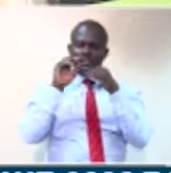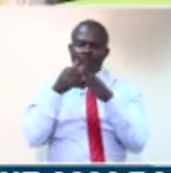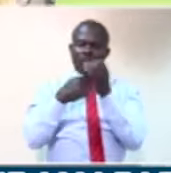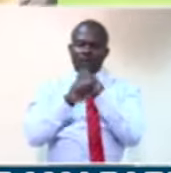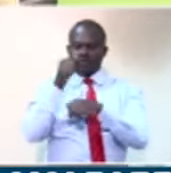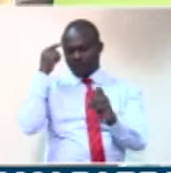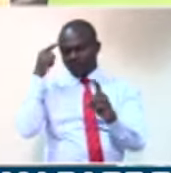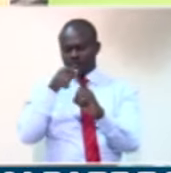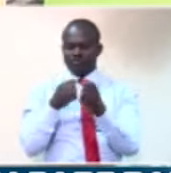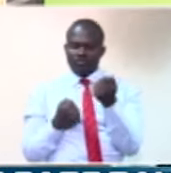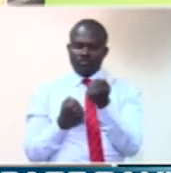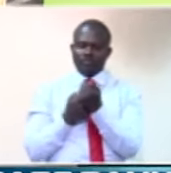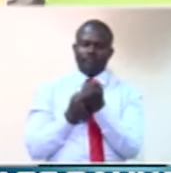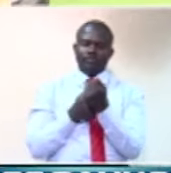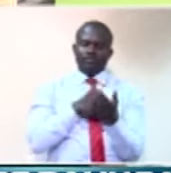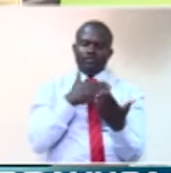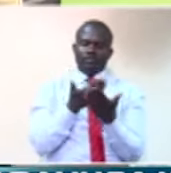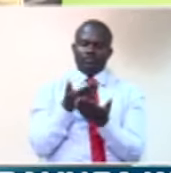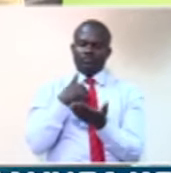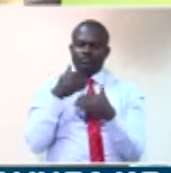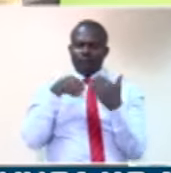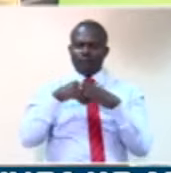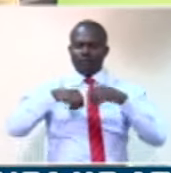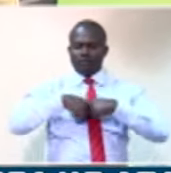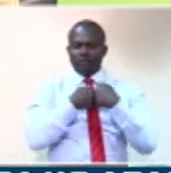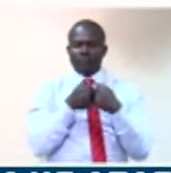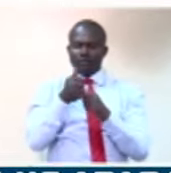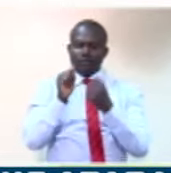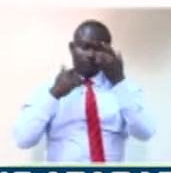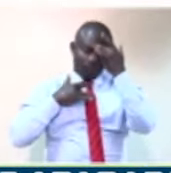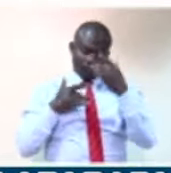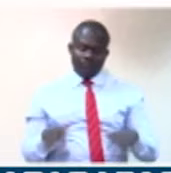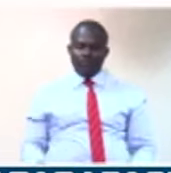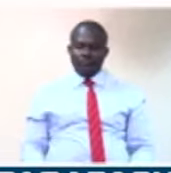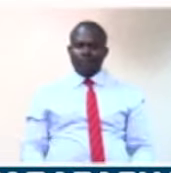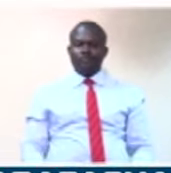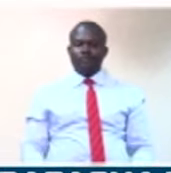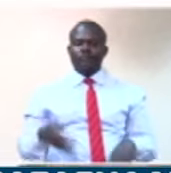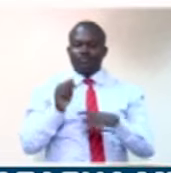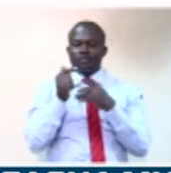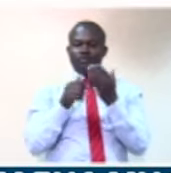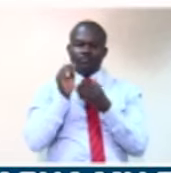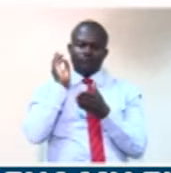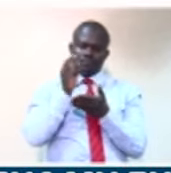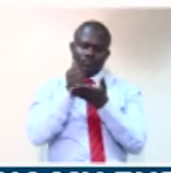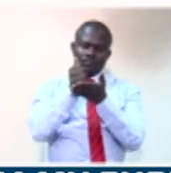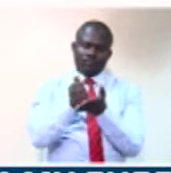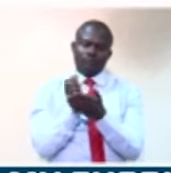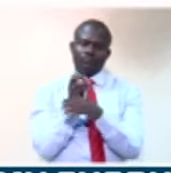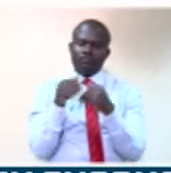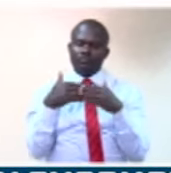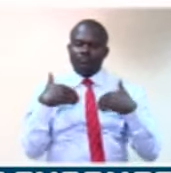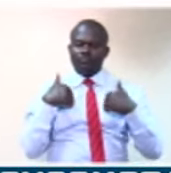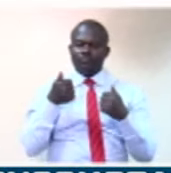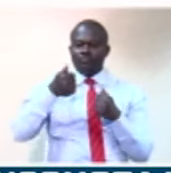igikorwa kigamije kunganira ubwitange abajyanama bagira mu guhangana n'iki cyorezo. Byose bikaba bizagenda bigiye gufasha abajyanama b'ubuzima aribo bari